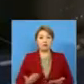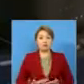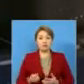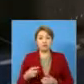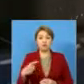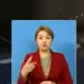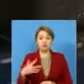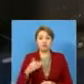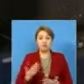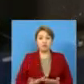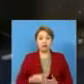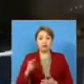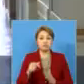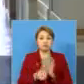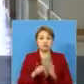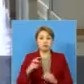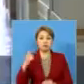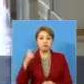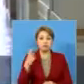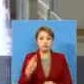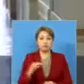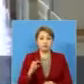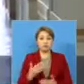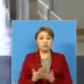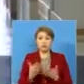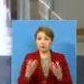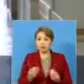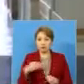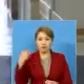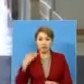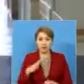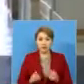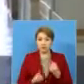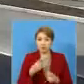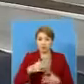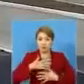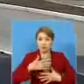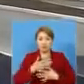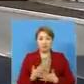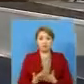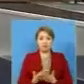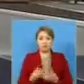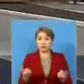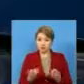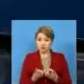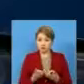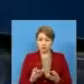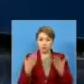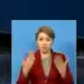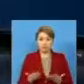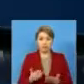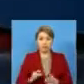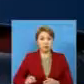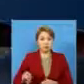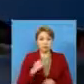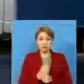областного центра, 6 мартучан и 1 хромтаучанина, а еще у 1 актюбинца выявили пневмонию. Необходимо отметить, на территории